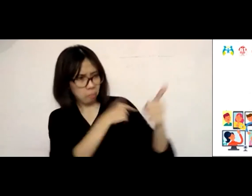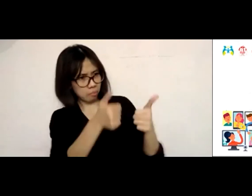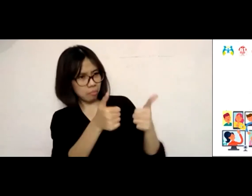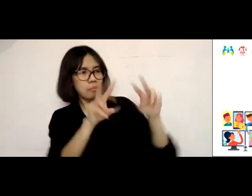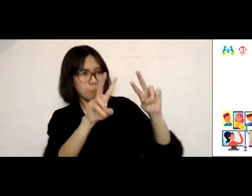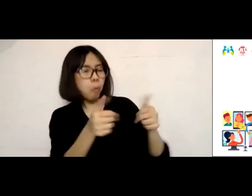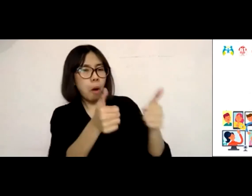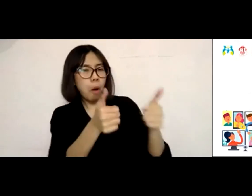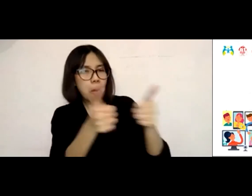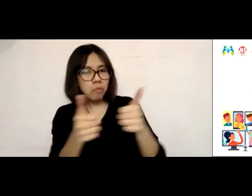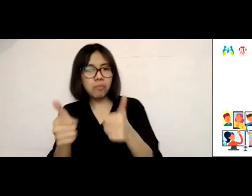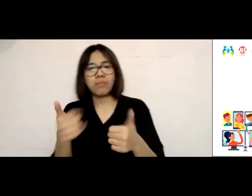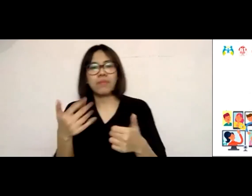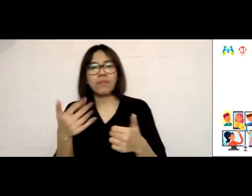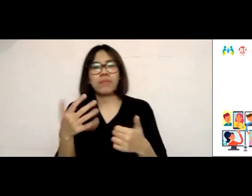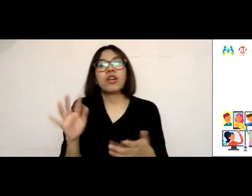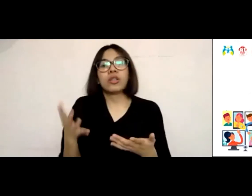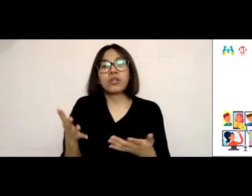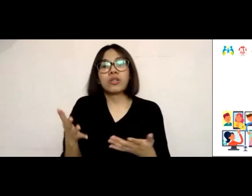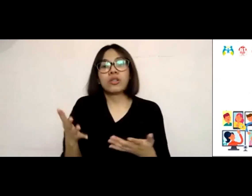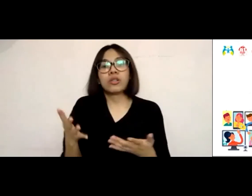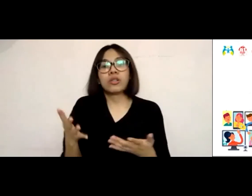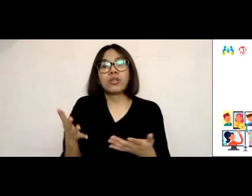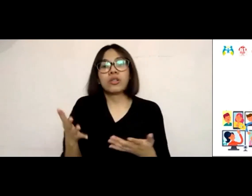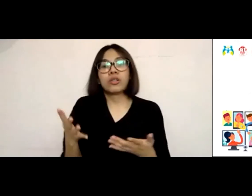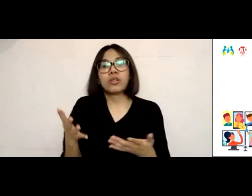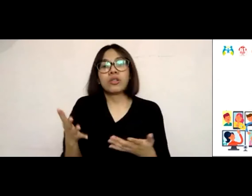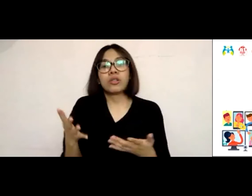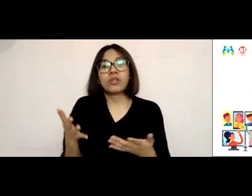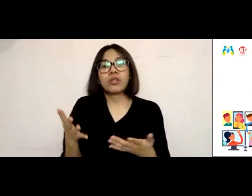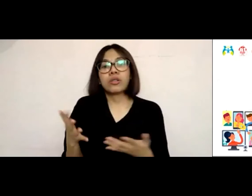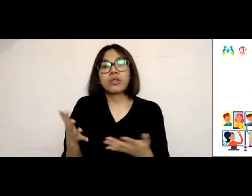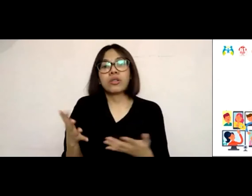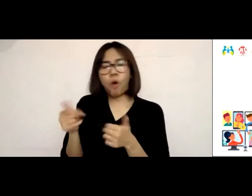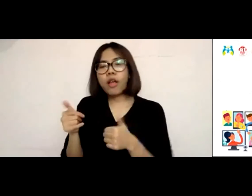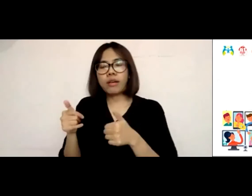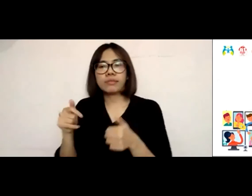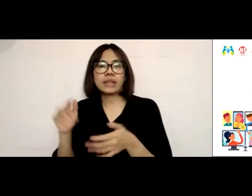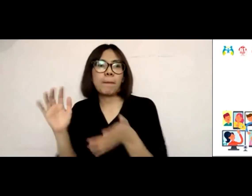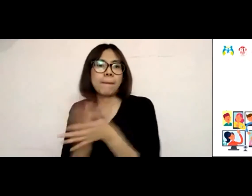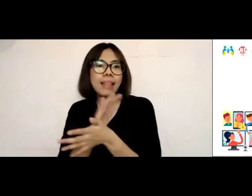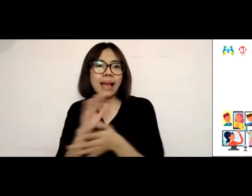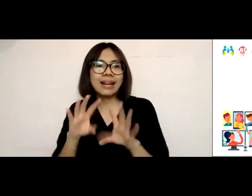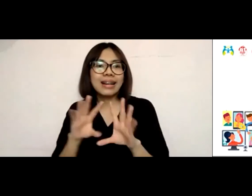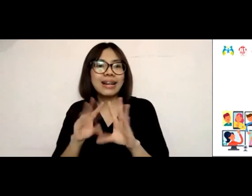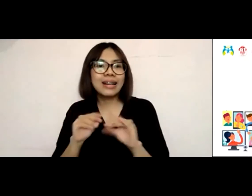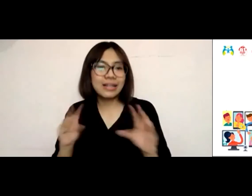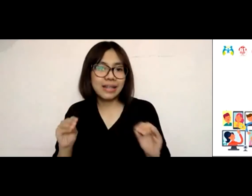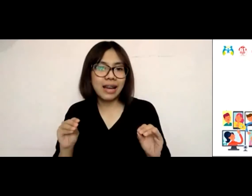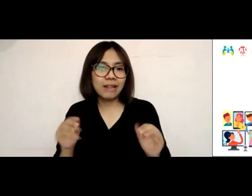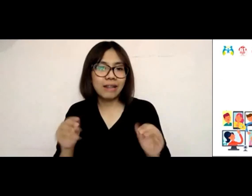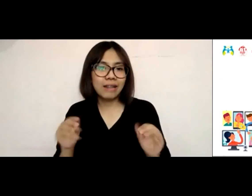sisi peluang kerja dari perusahaan itu sangat fleksibel, tapi di sisi lain dari pengalaman kami kemarin, anak-anak